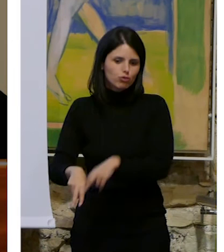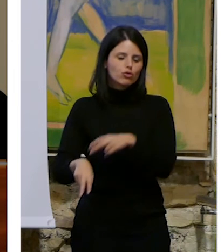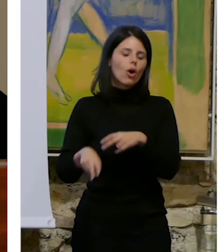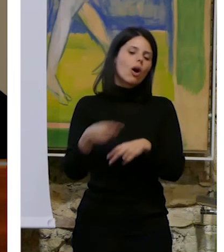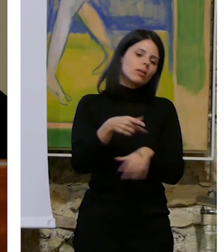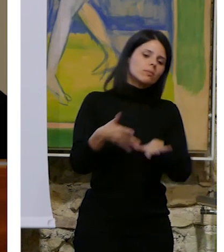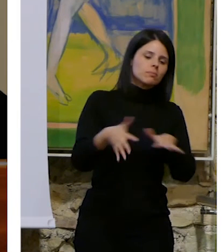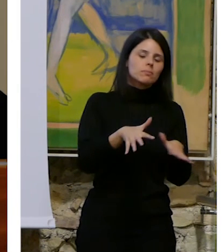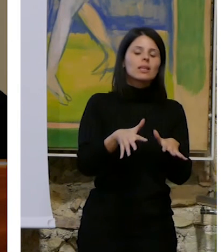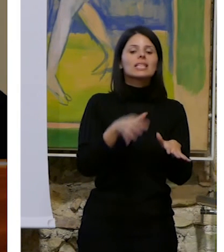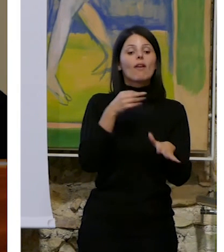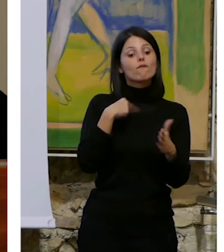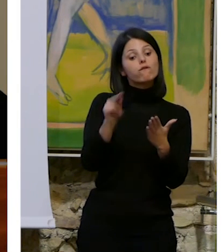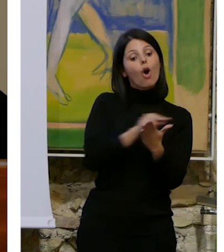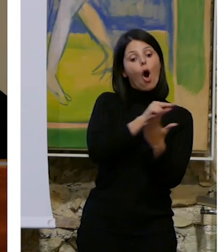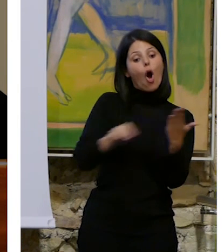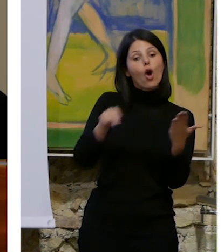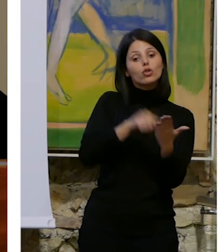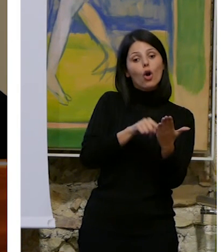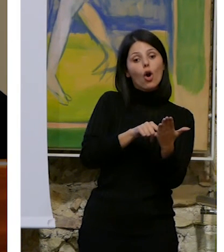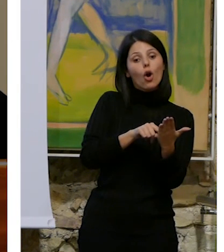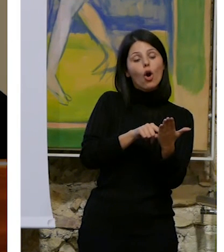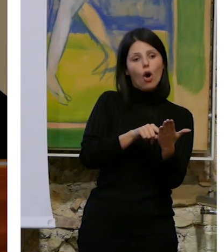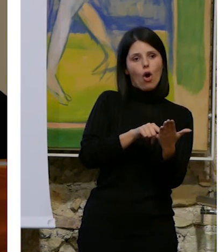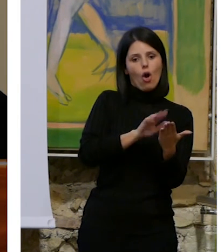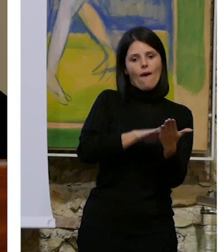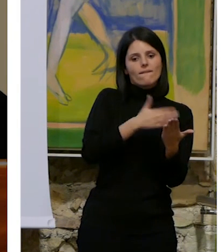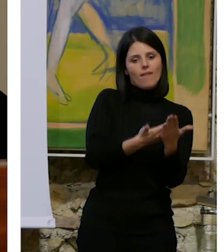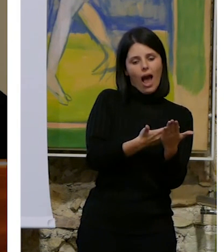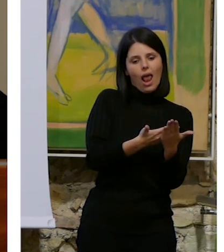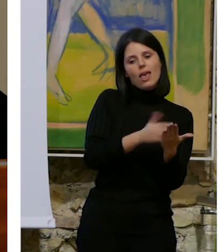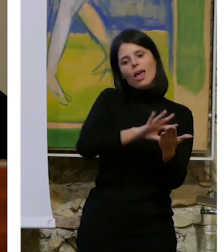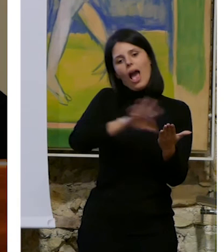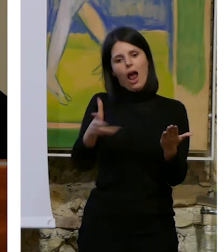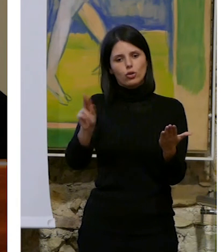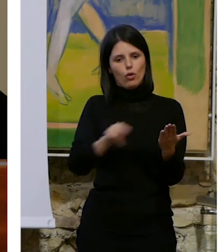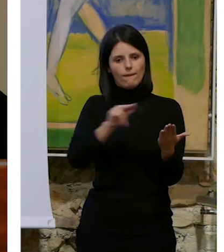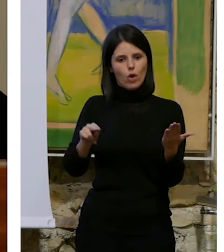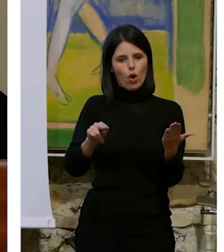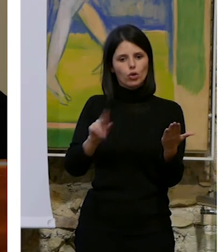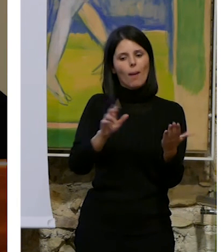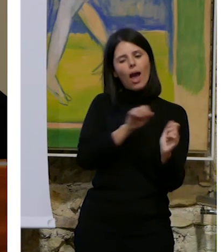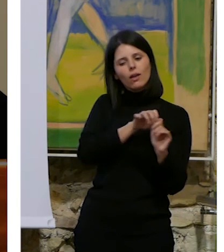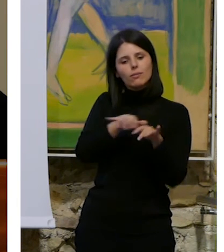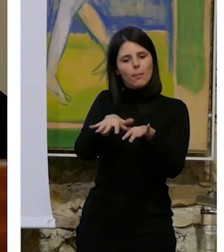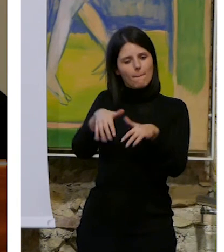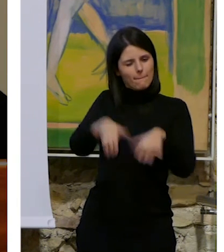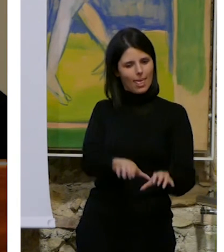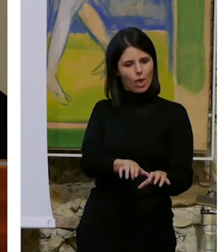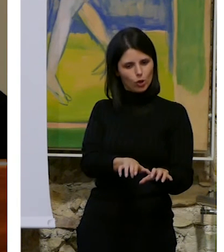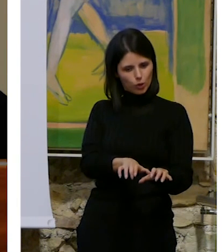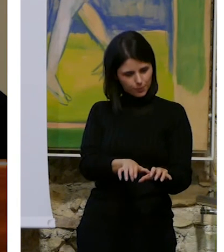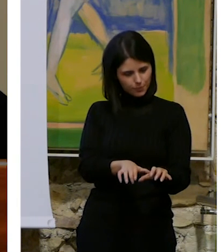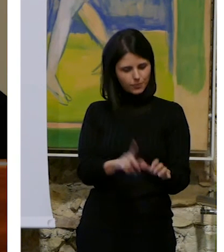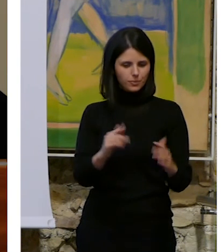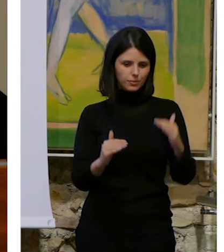valendo l'altro, però un voto pesa meno dell'altro, vale quanto l'altro ma influisce meno. Allora